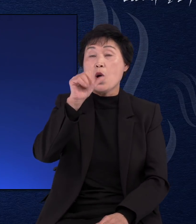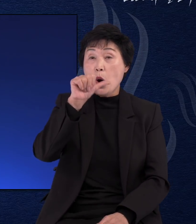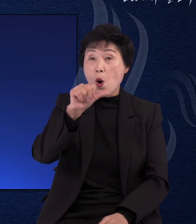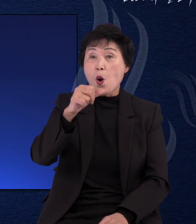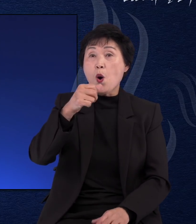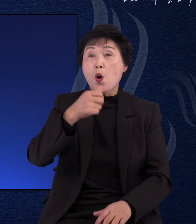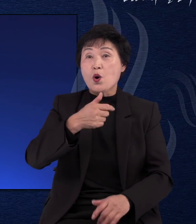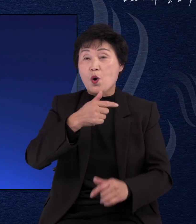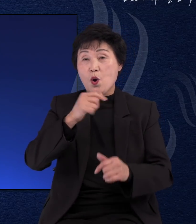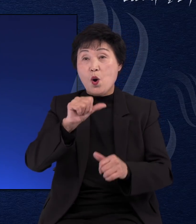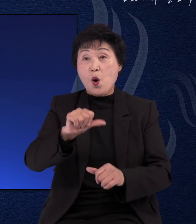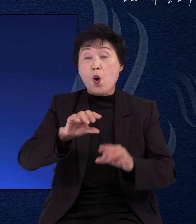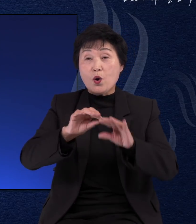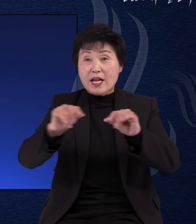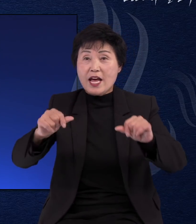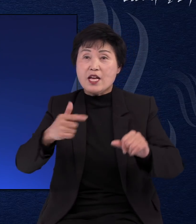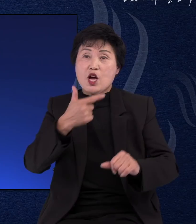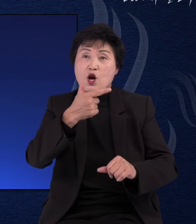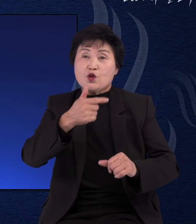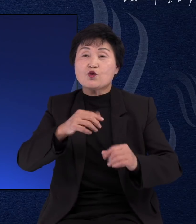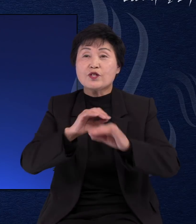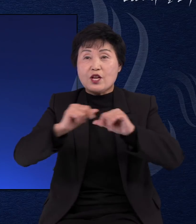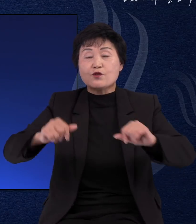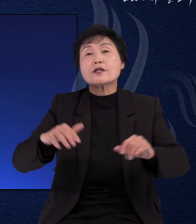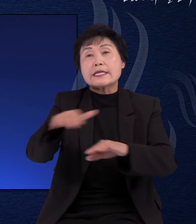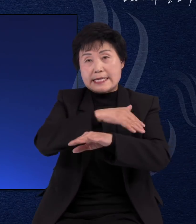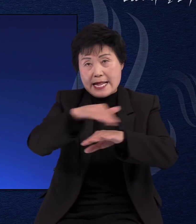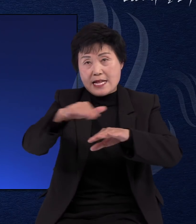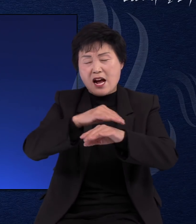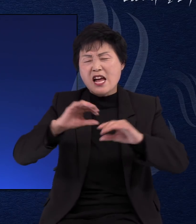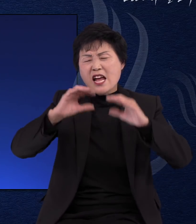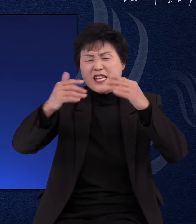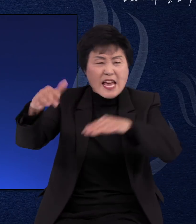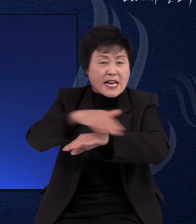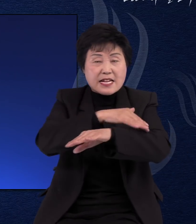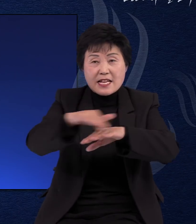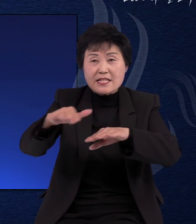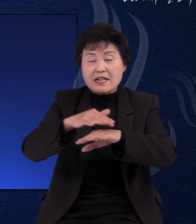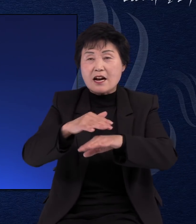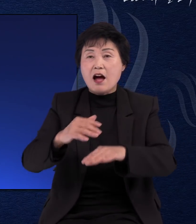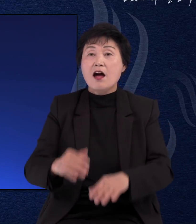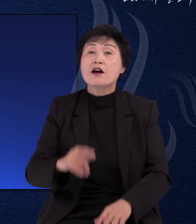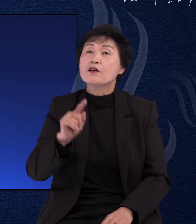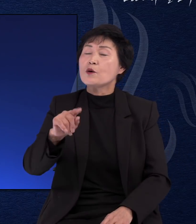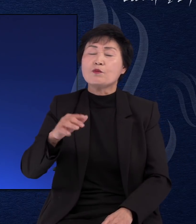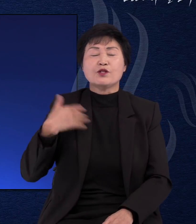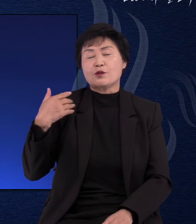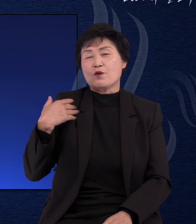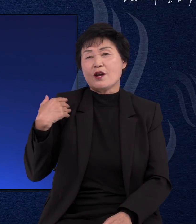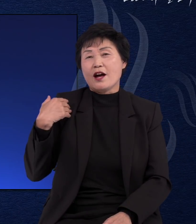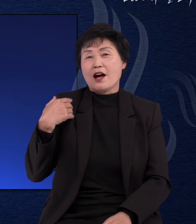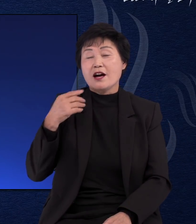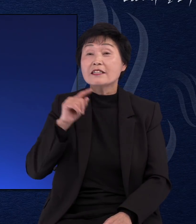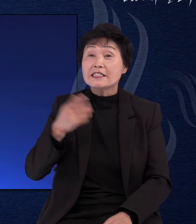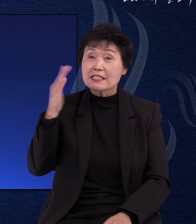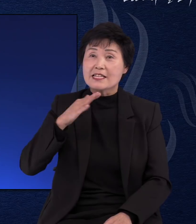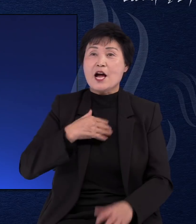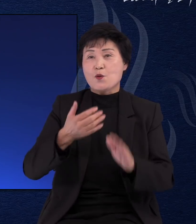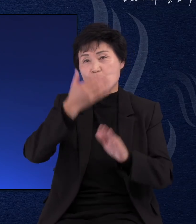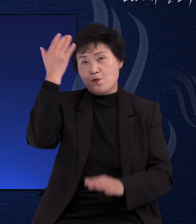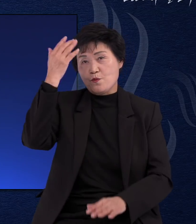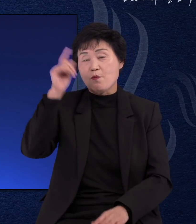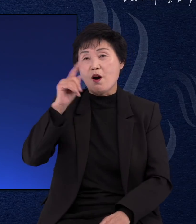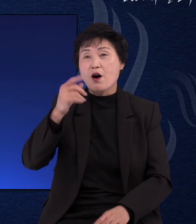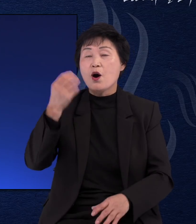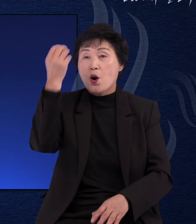좋아서 그렇게 교회를 다니고, 교회는 저의 꿈이었고 희망이었죠. 고등학교 2학년 이제 마칠 때쯤에